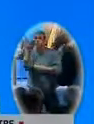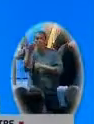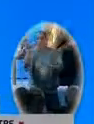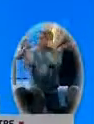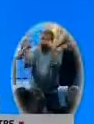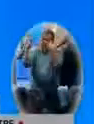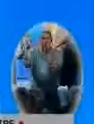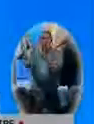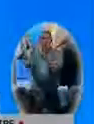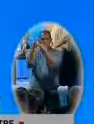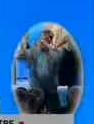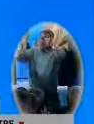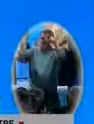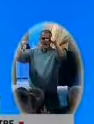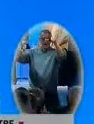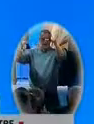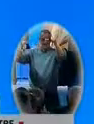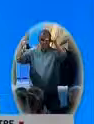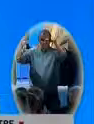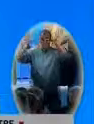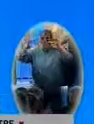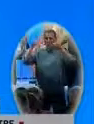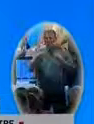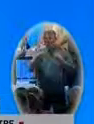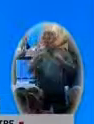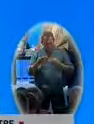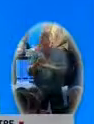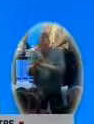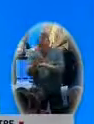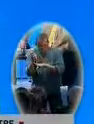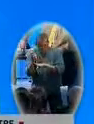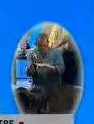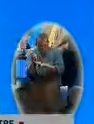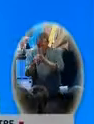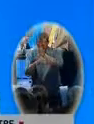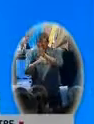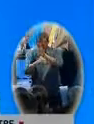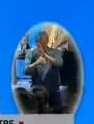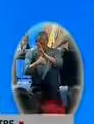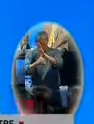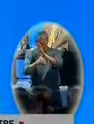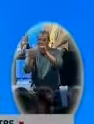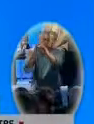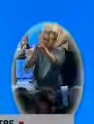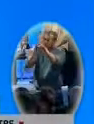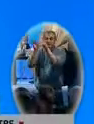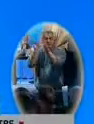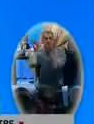liberté. Elle est aussi préoccupante si l'on considère l'identité politique de notre nation,